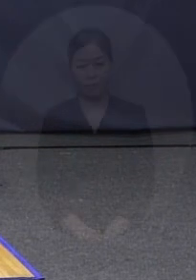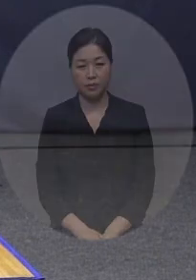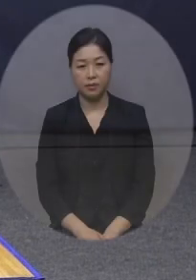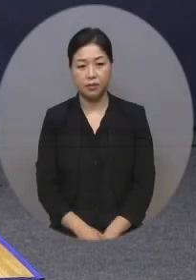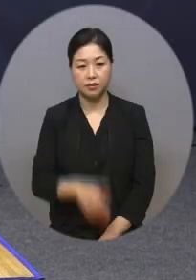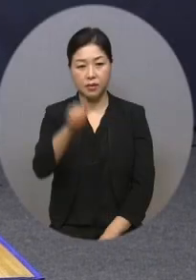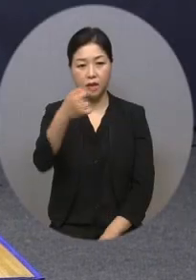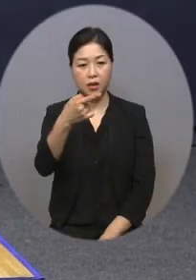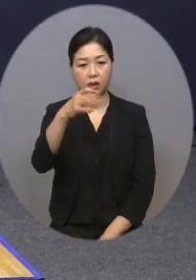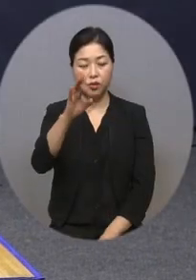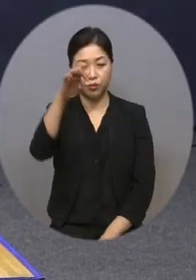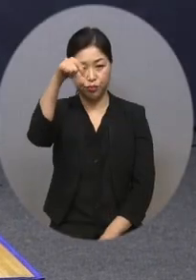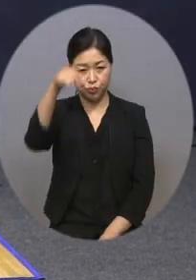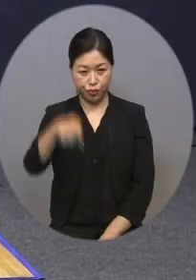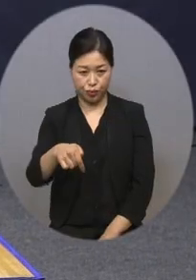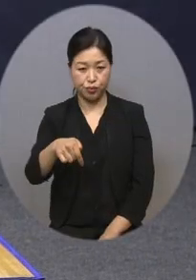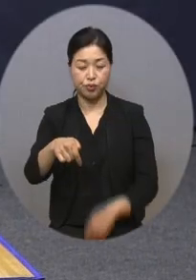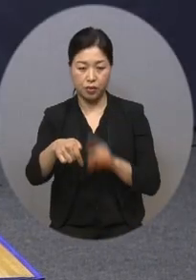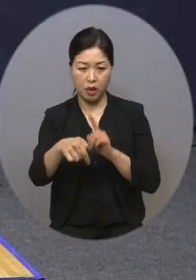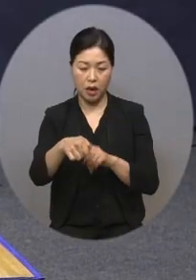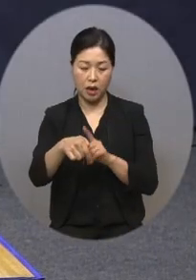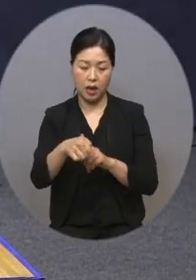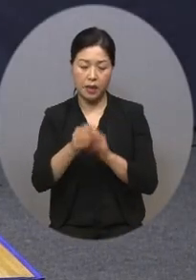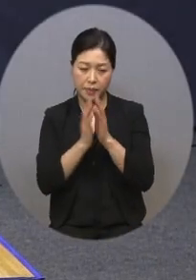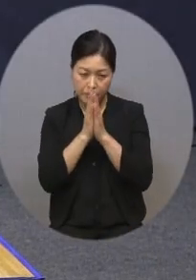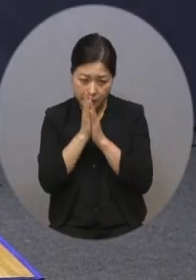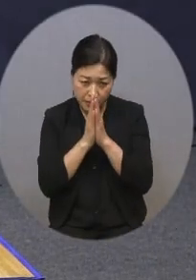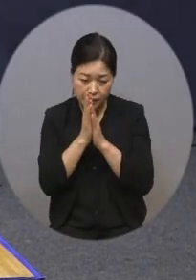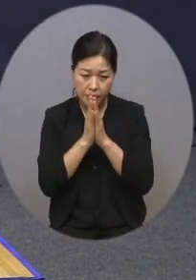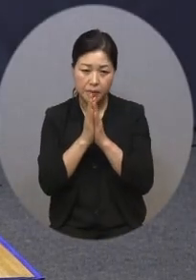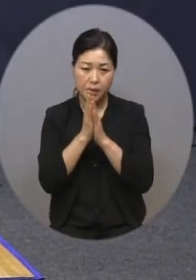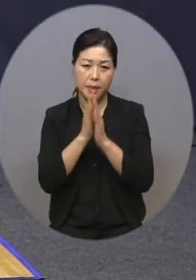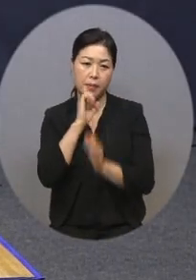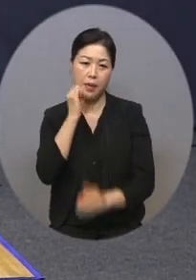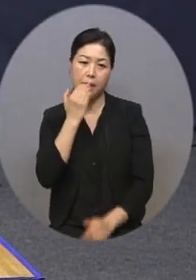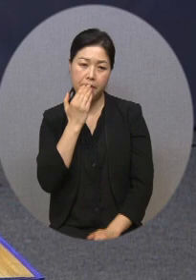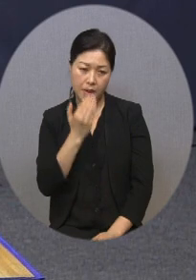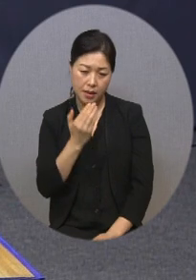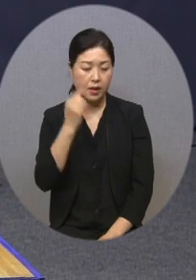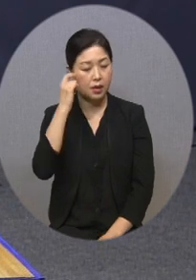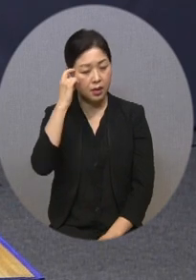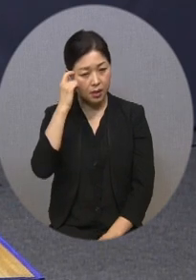흥고가 빌면 될 줄 알고 두